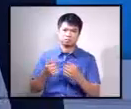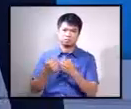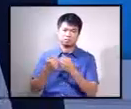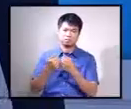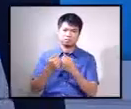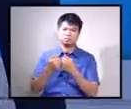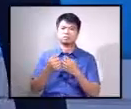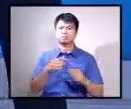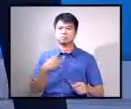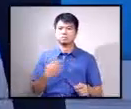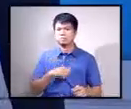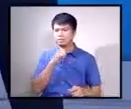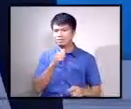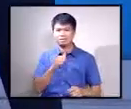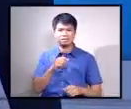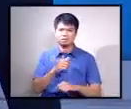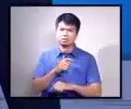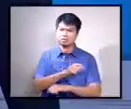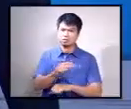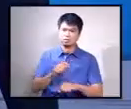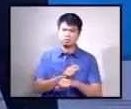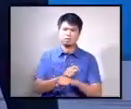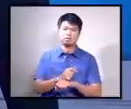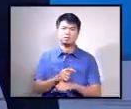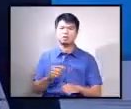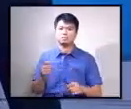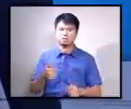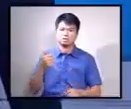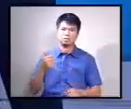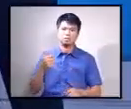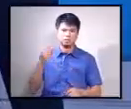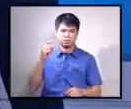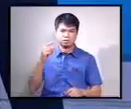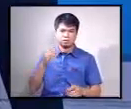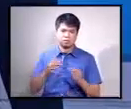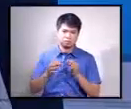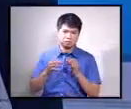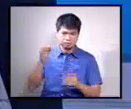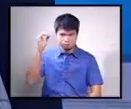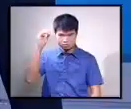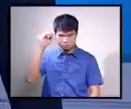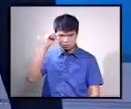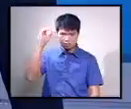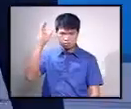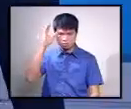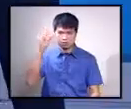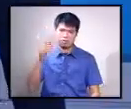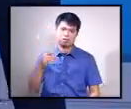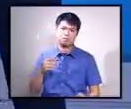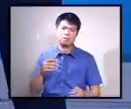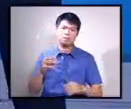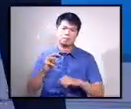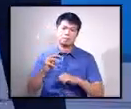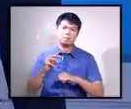Arbitration. Pero hindi teritoryo ang ating pinanalo. Ang paliwanagan ni Justice Antonio Carpio, ang nilaban po natin sa Arbitral Court ay